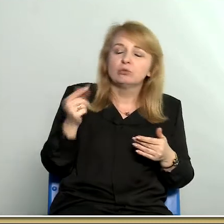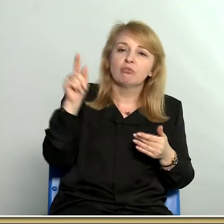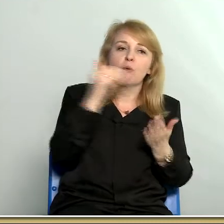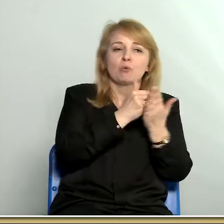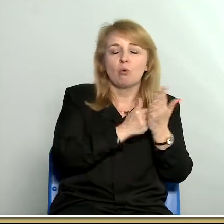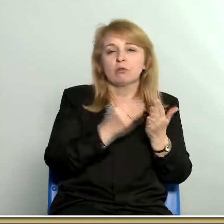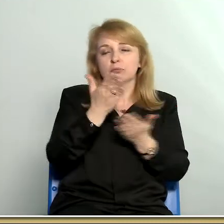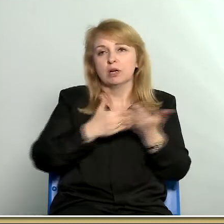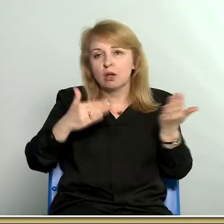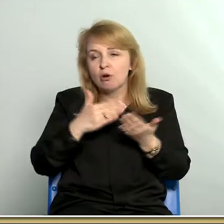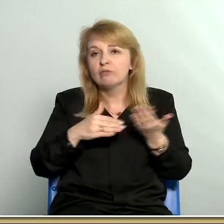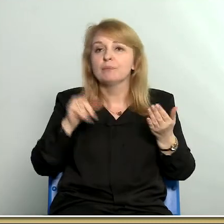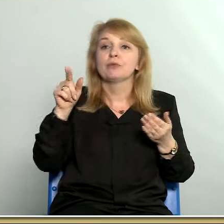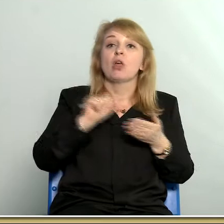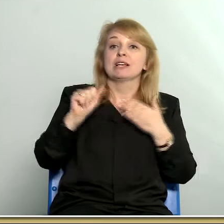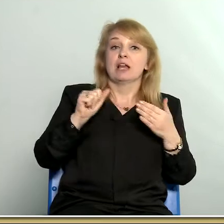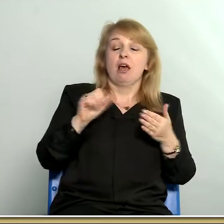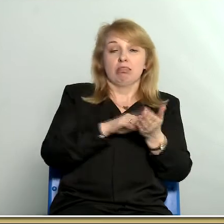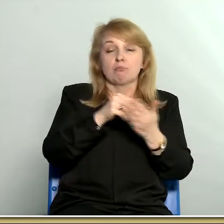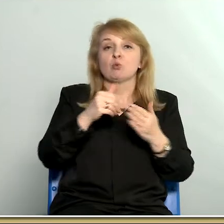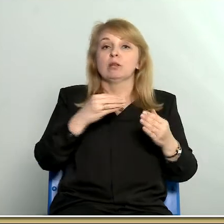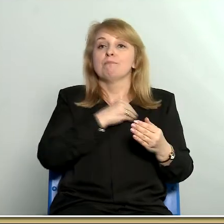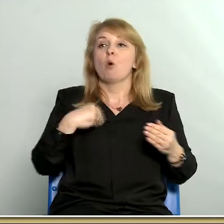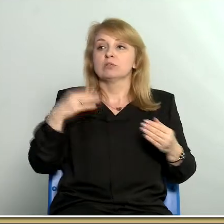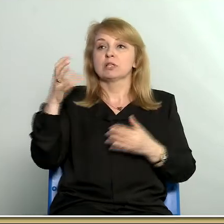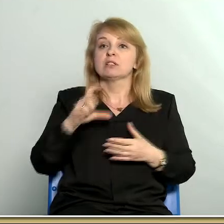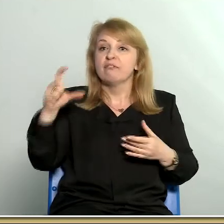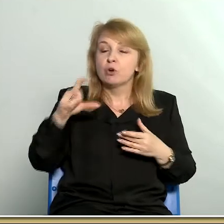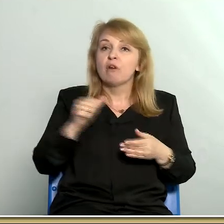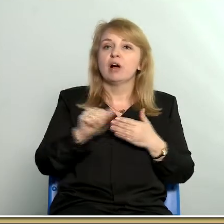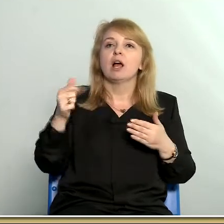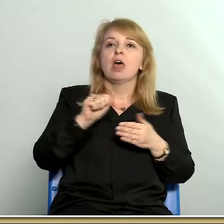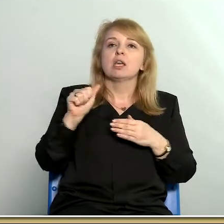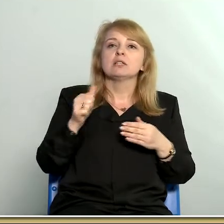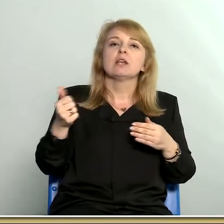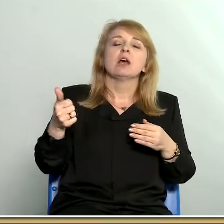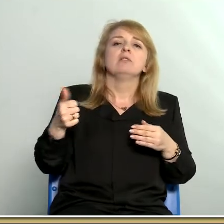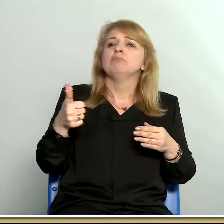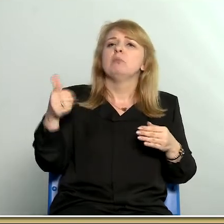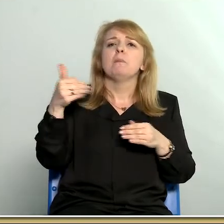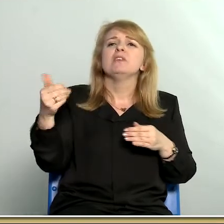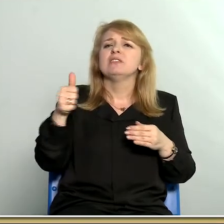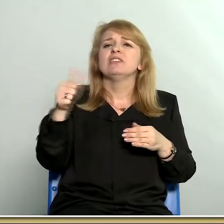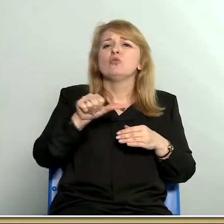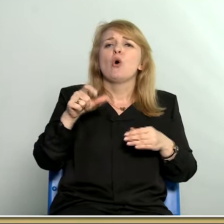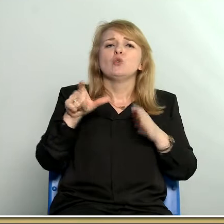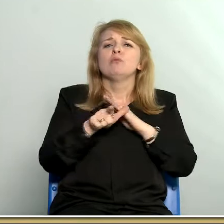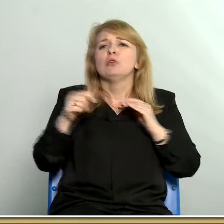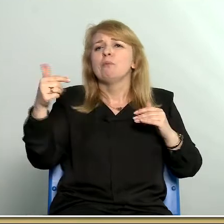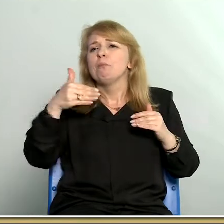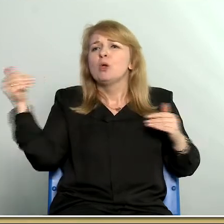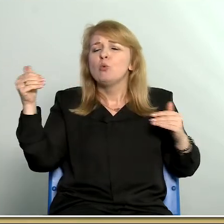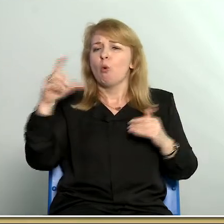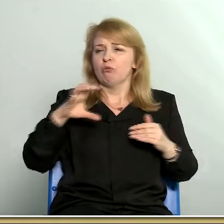to w programie operacyjnym Polska Cyfrowa prawie 150 mln euro, w programie operacyjnym Infrastruktura i Środowisko